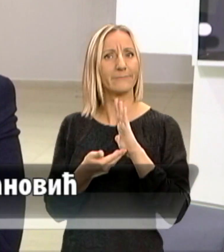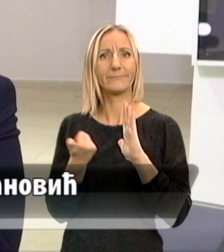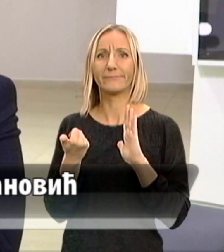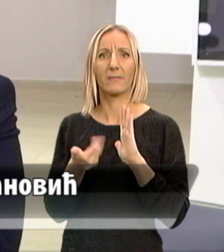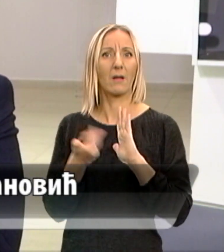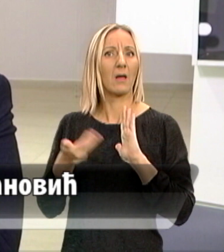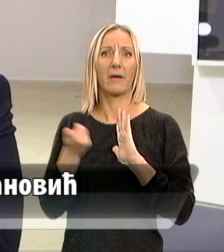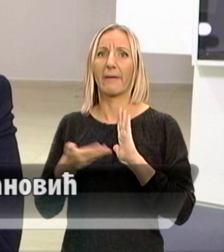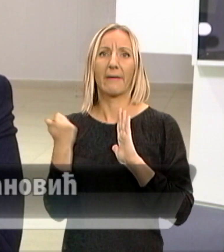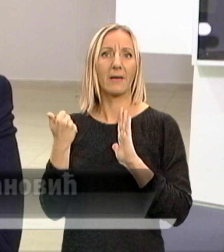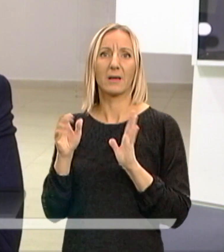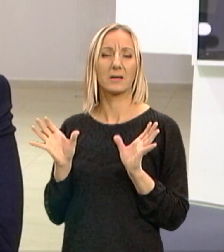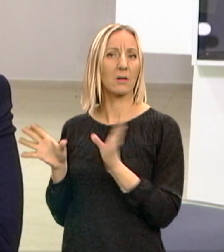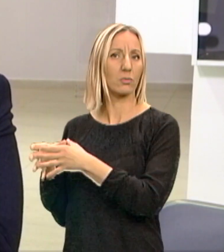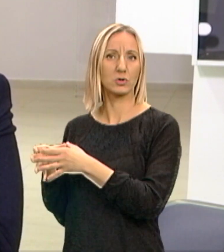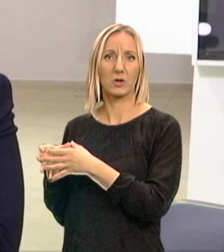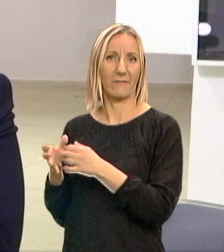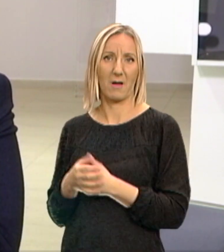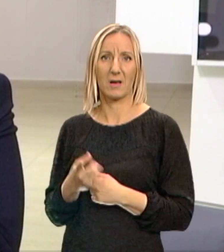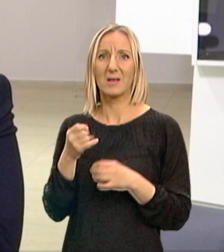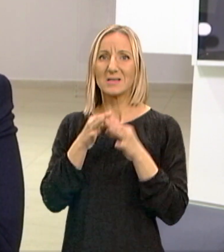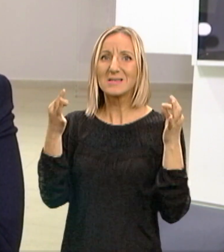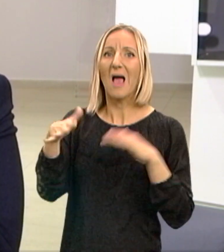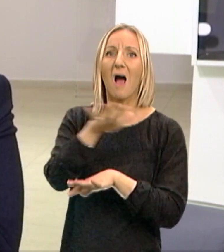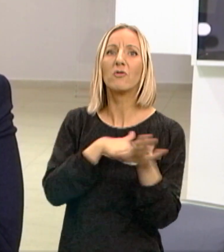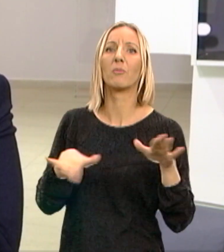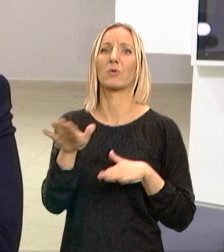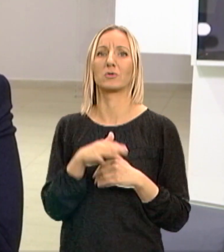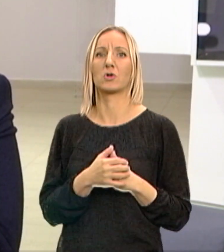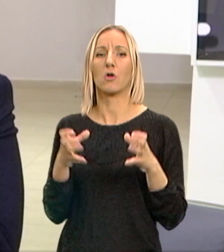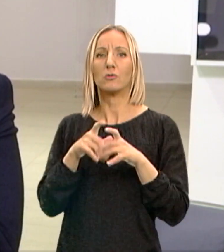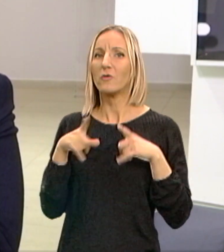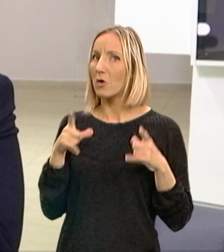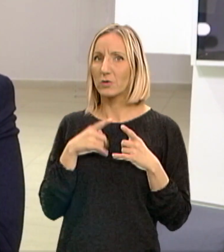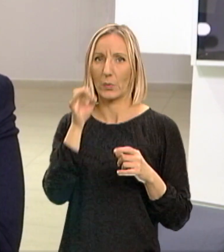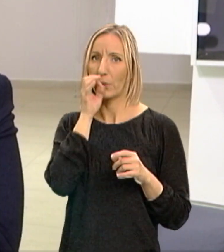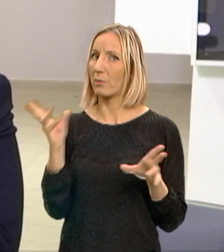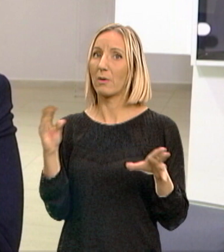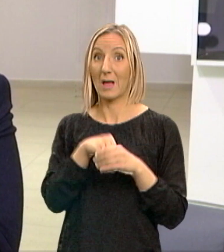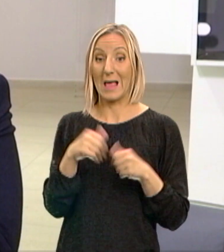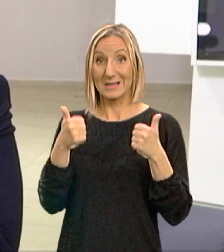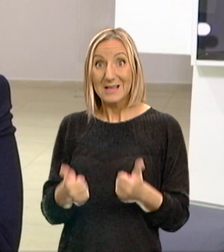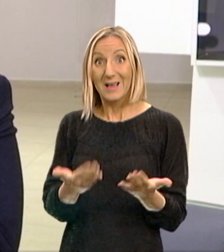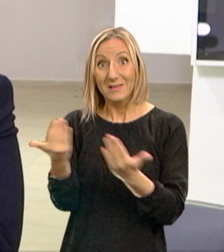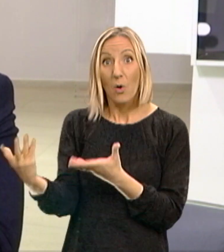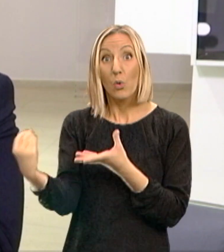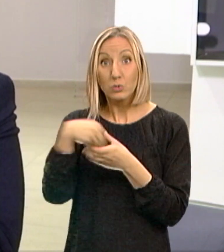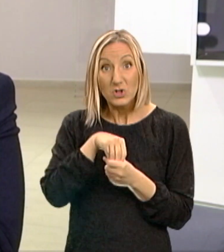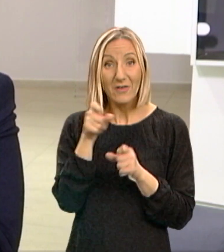javnog prostora, iz društvenog života i tako dalje. Tako da njihovo uključivanje ponovno zapravo